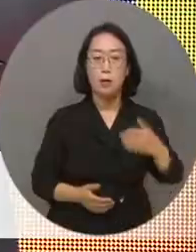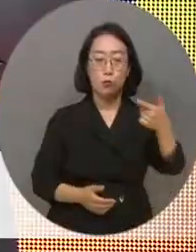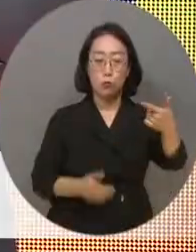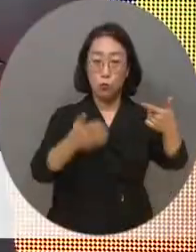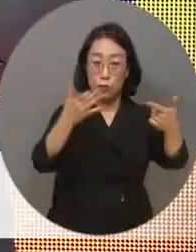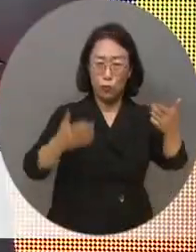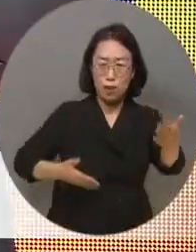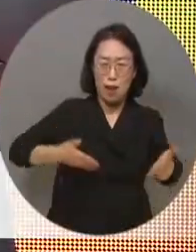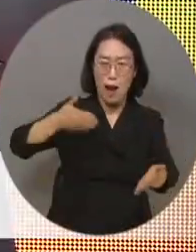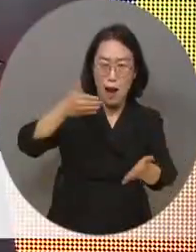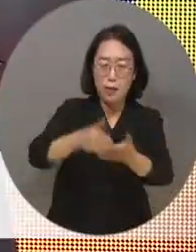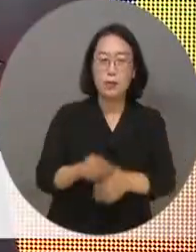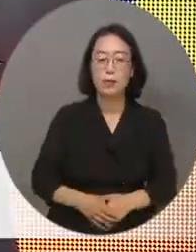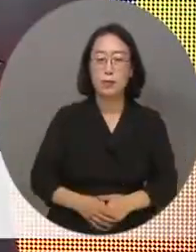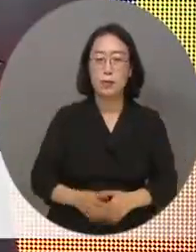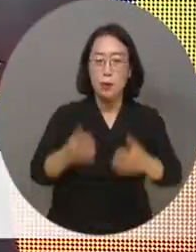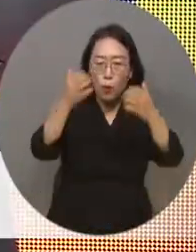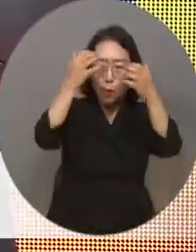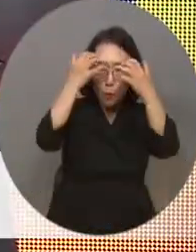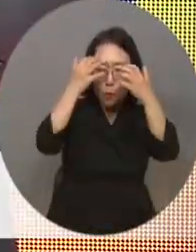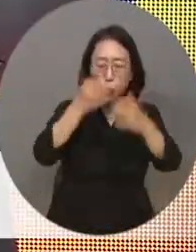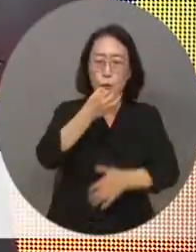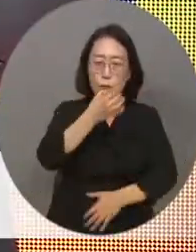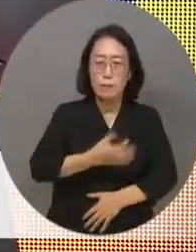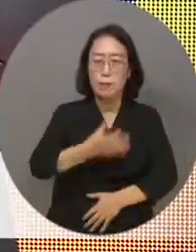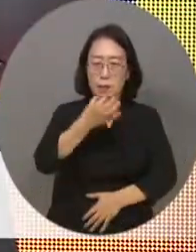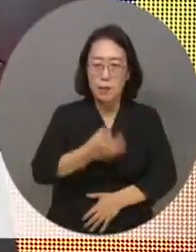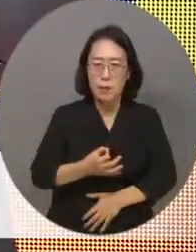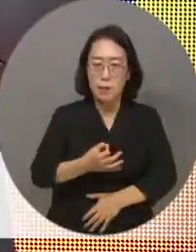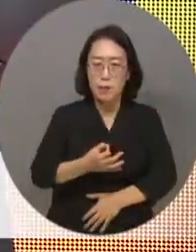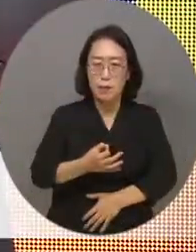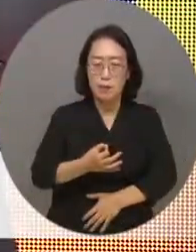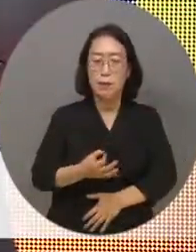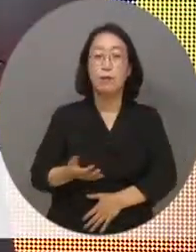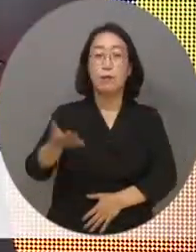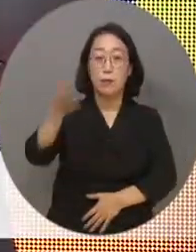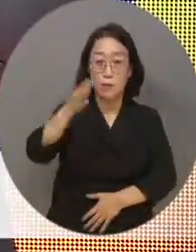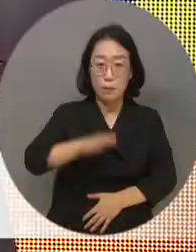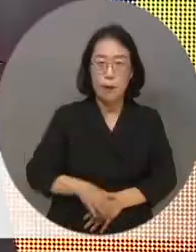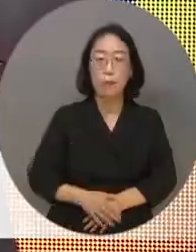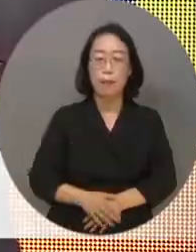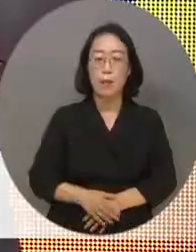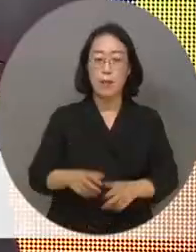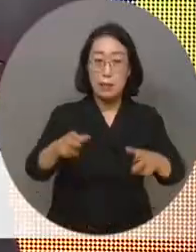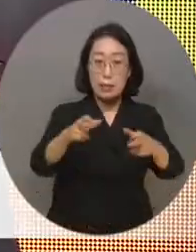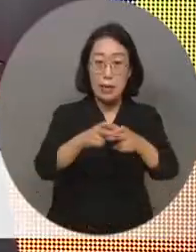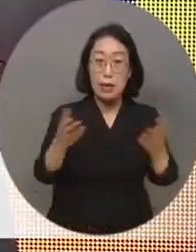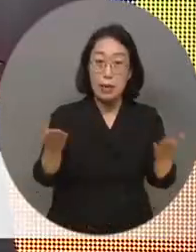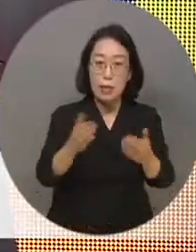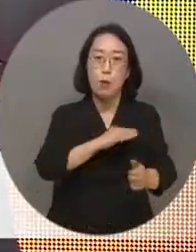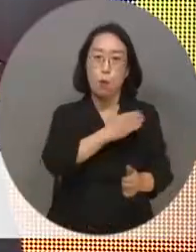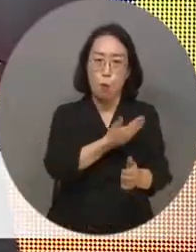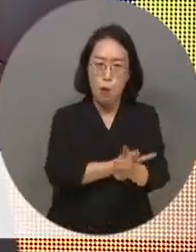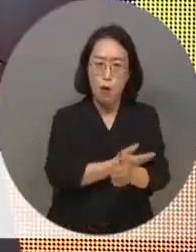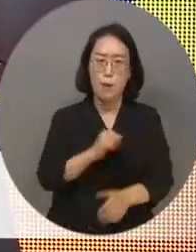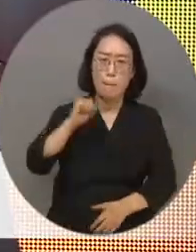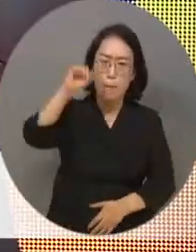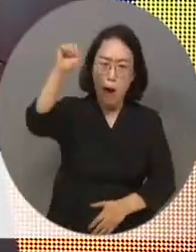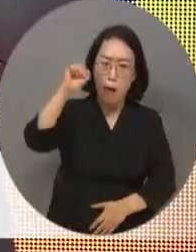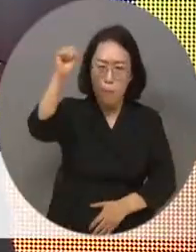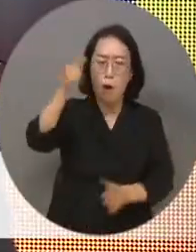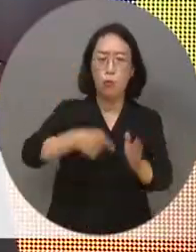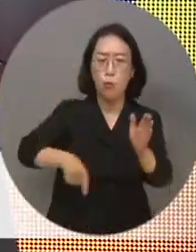도착하기까지 수많은 괴롭고 힘든 과정이 있었지만 오직 장애인 노동권 쟁취를 위한 굳은